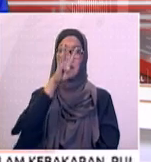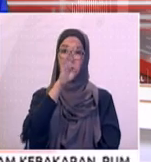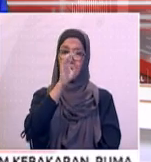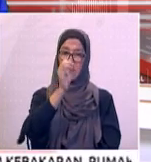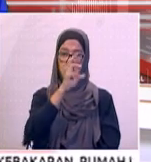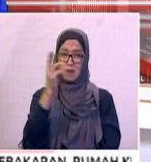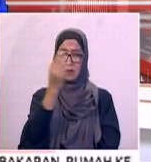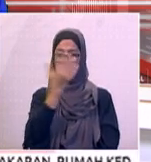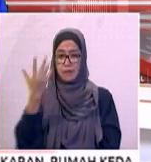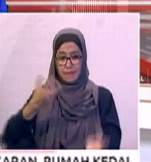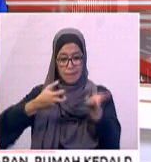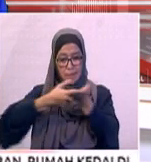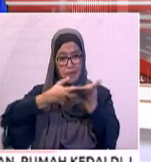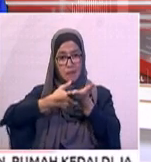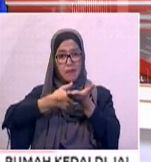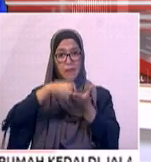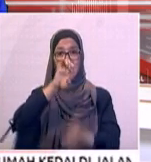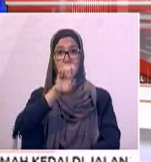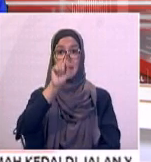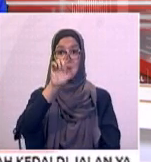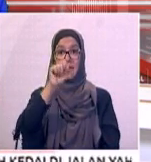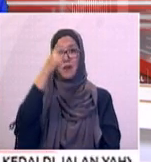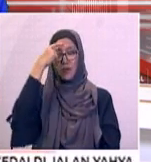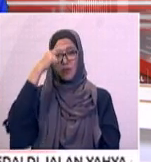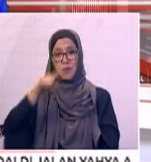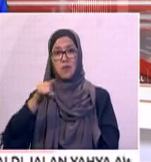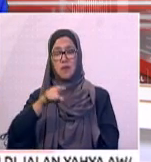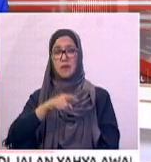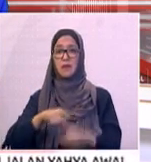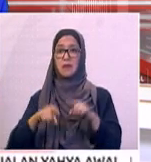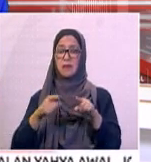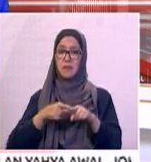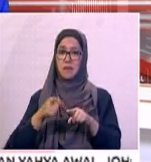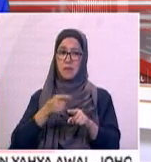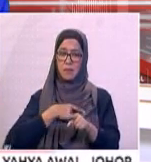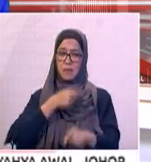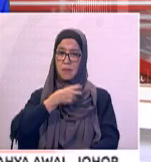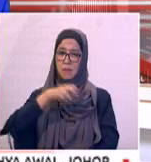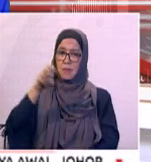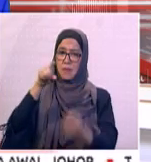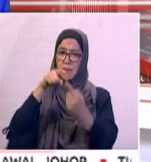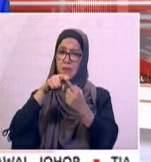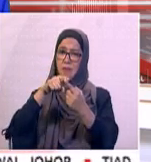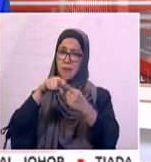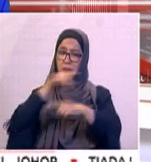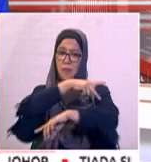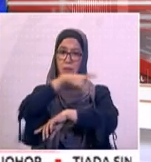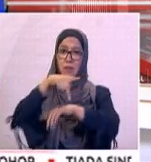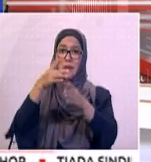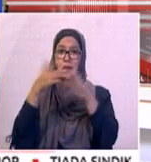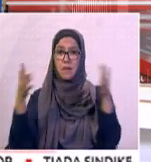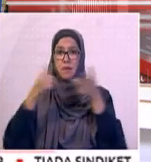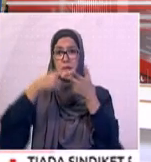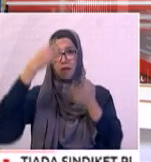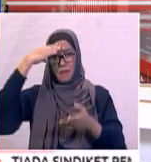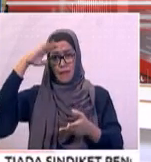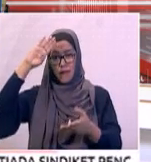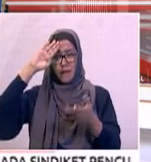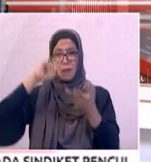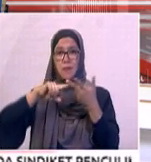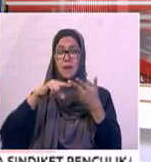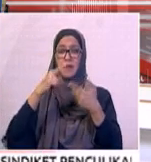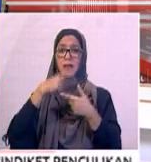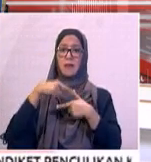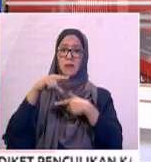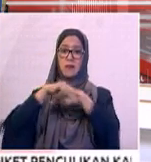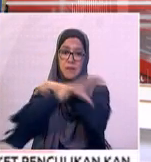ETS untuk perjalanan sehingga Padang Besar, Perlis dan Gemas Negeri Sembilan habis dijual sejak 3 hari lepas